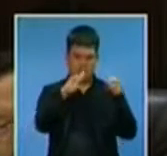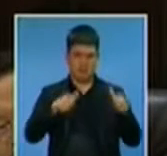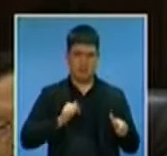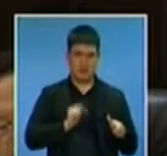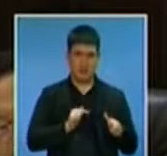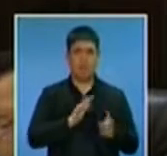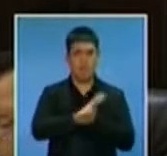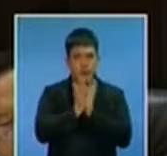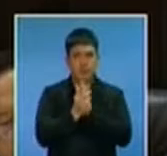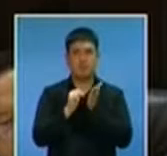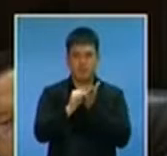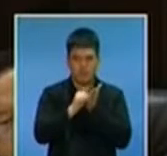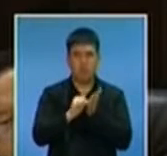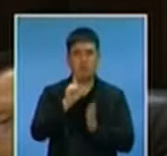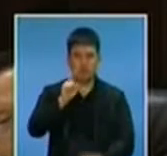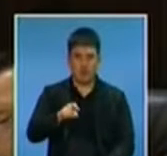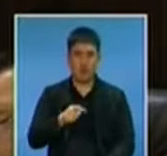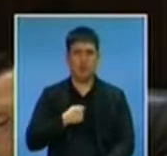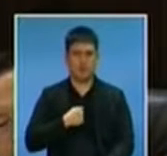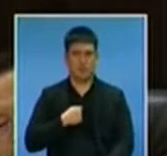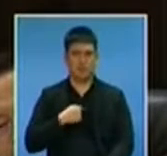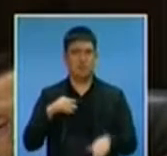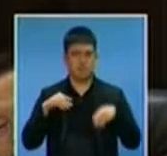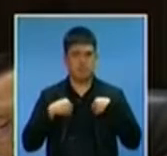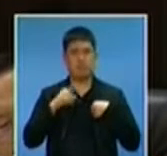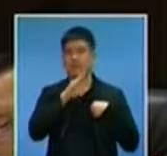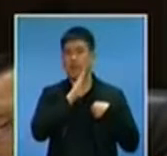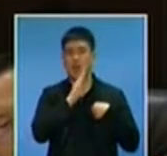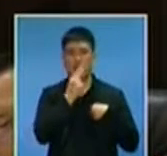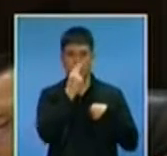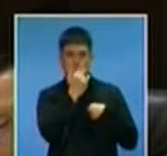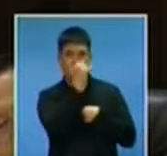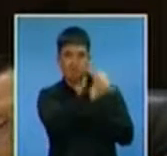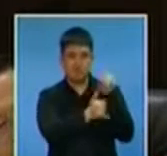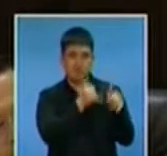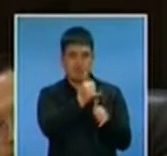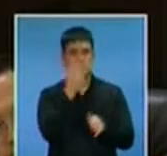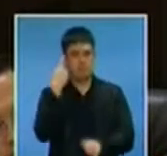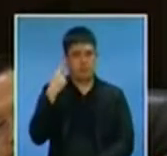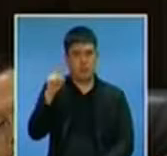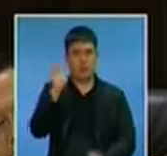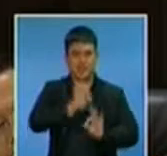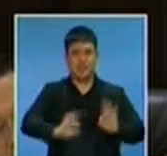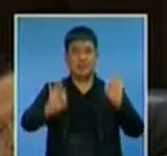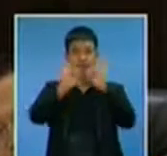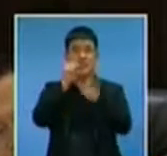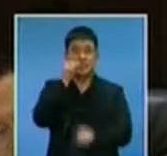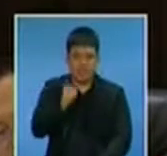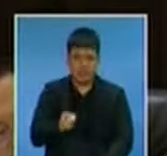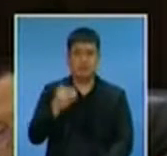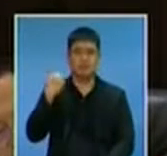กรรมการกระผมเห็นด้วยอย่างยิ่งครับว่าการดูงานต่างประเทศนั้นมีความสำคัญและเป็นประโย